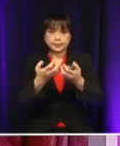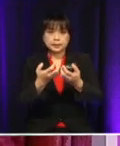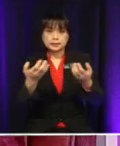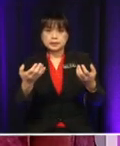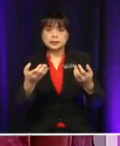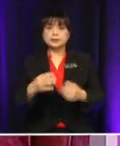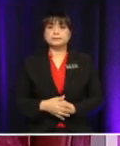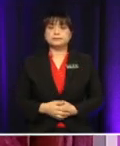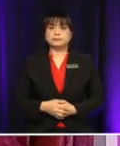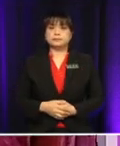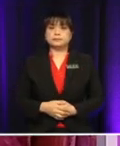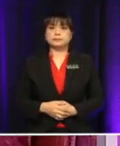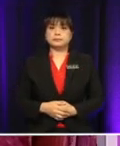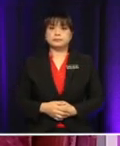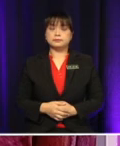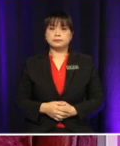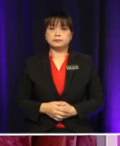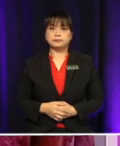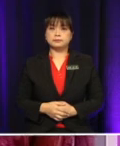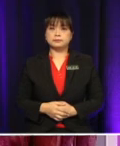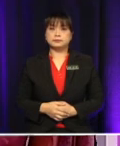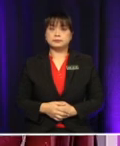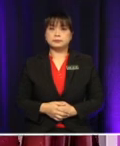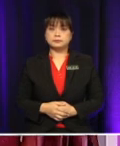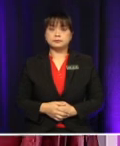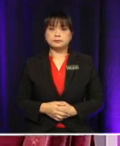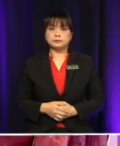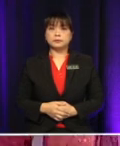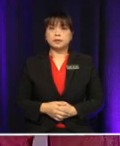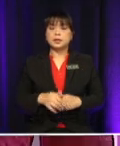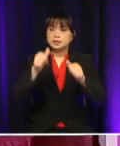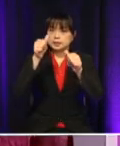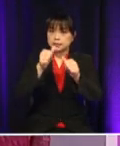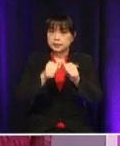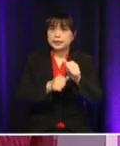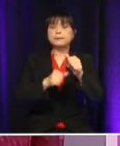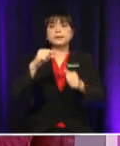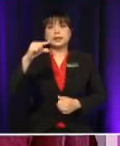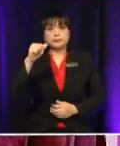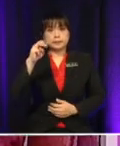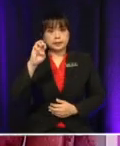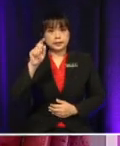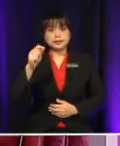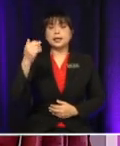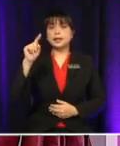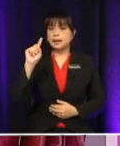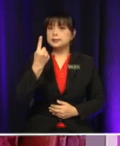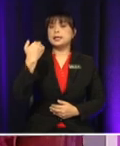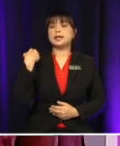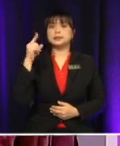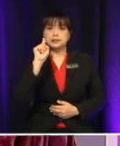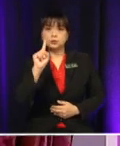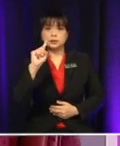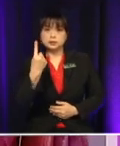dua salinan kromosom 21 sebenarnya setiap gabin hanya perlu ada satu saja tetapi karena dia tidak